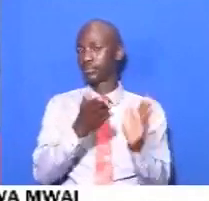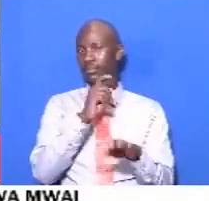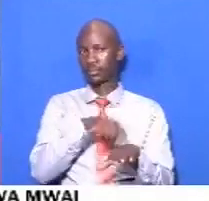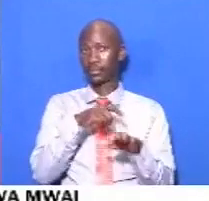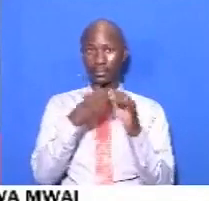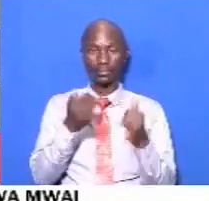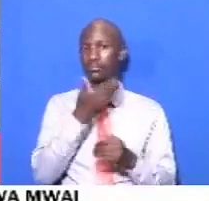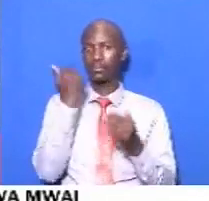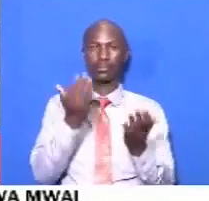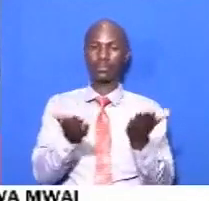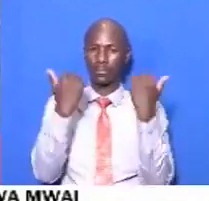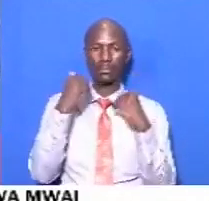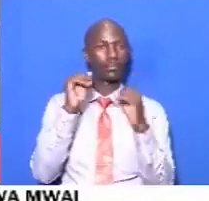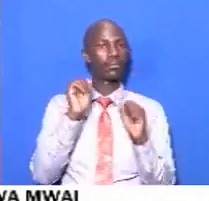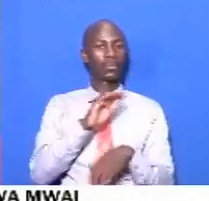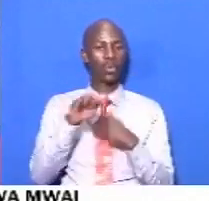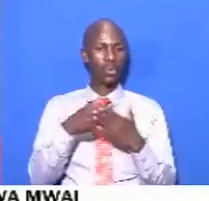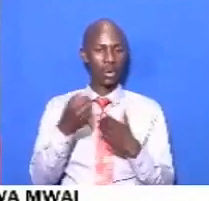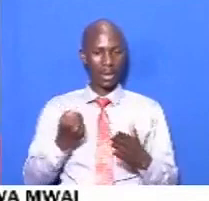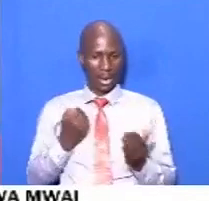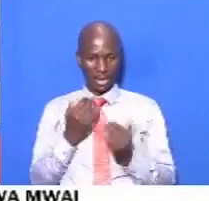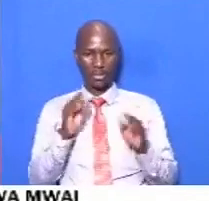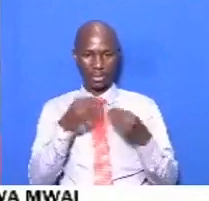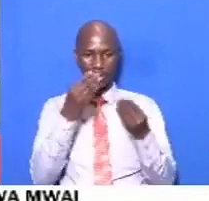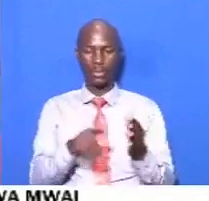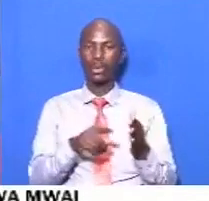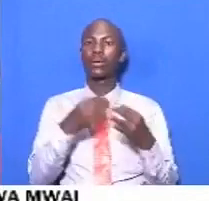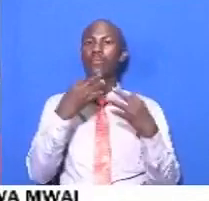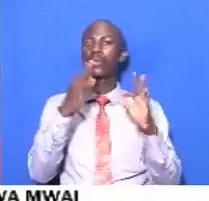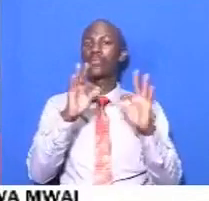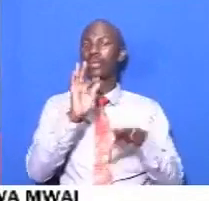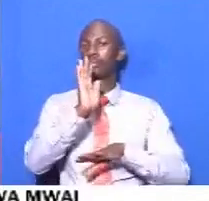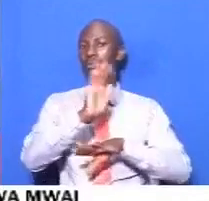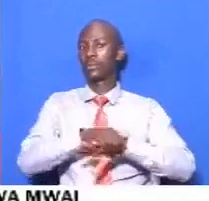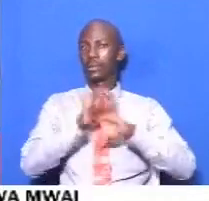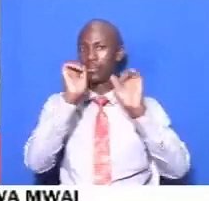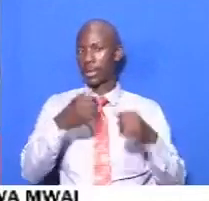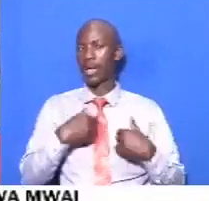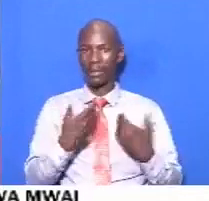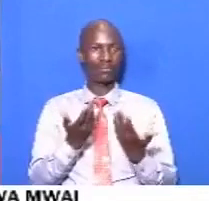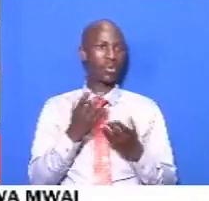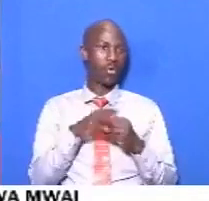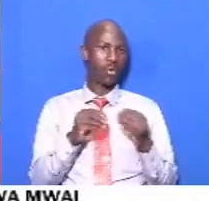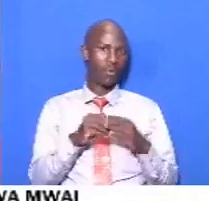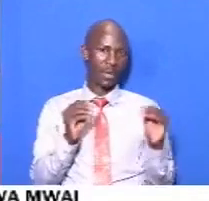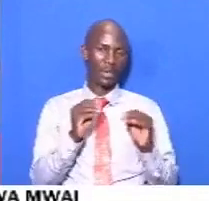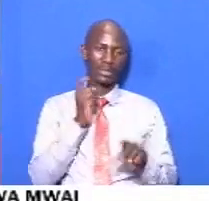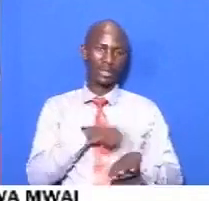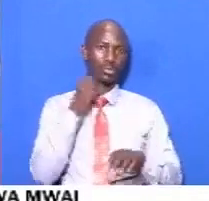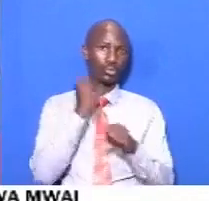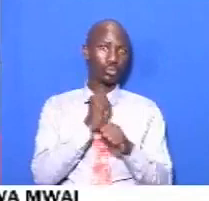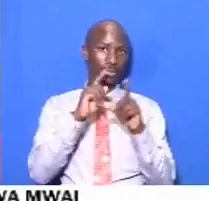ne malikele na kwa kisha sia na sia toilet ni sia na free sanitary towels nikaenda simbe simbe yani sie